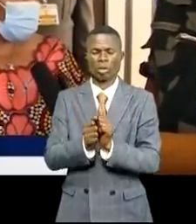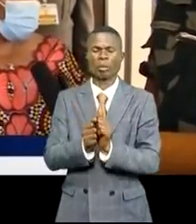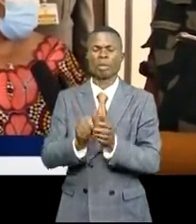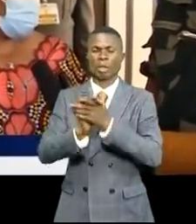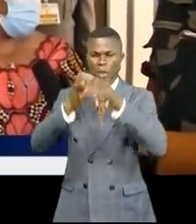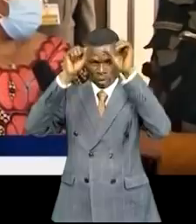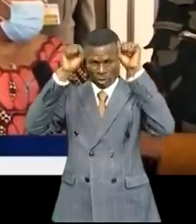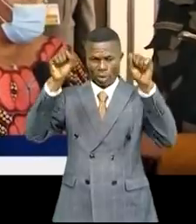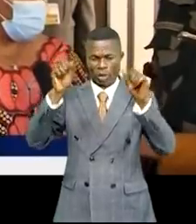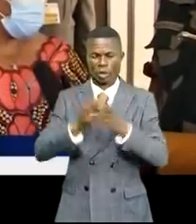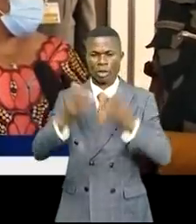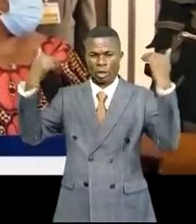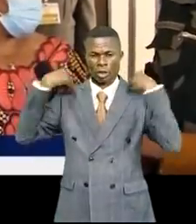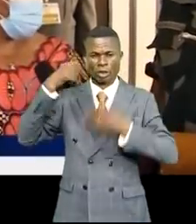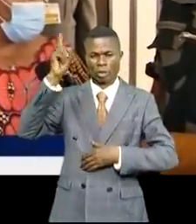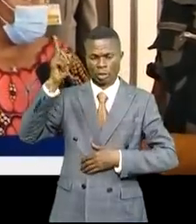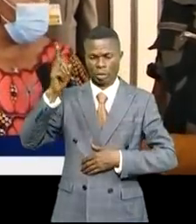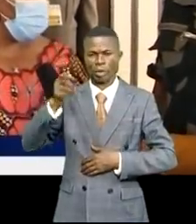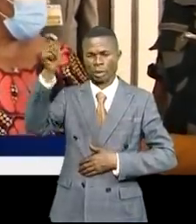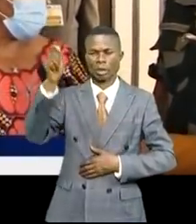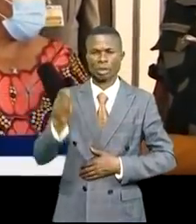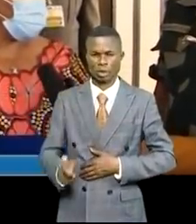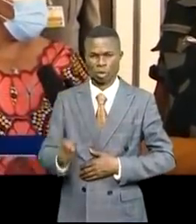République, qui est commandant suprême des FARDC.